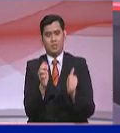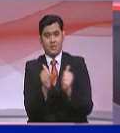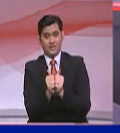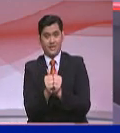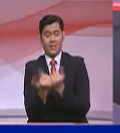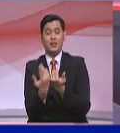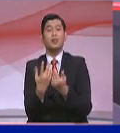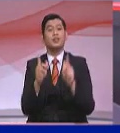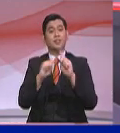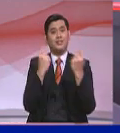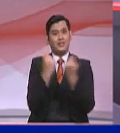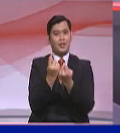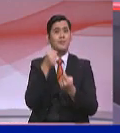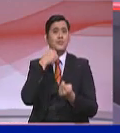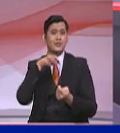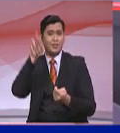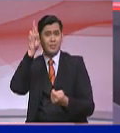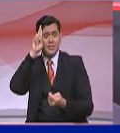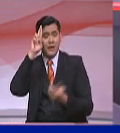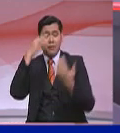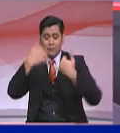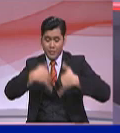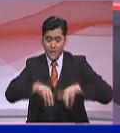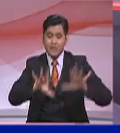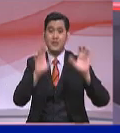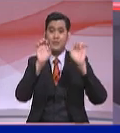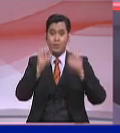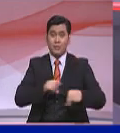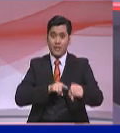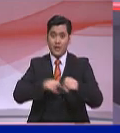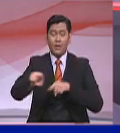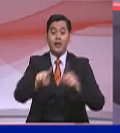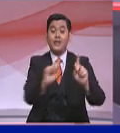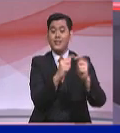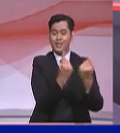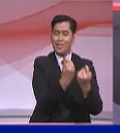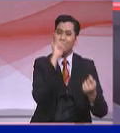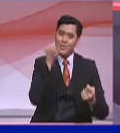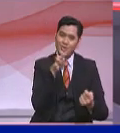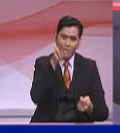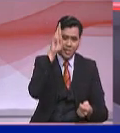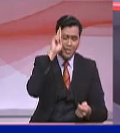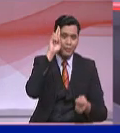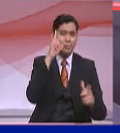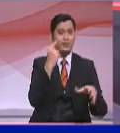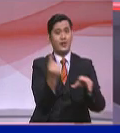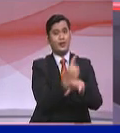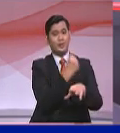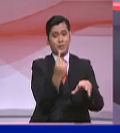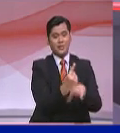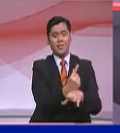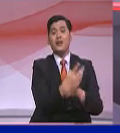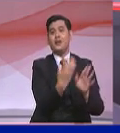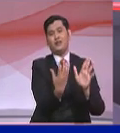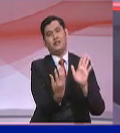Sio kekal menggunakan contoh Yamaha sementara pasukan Junior pula akan menggunakan jontra